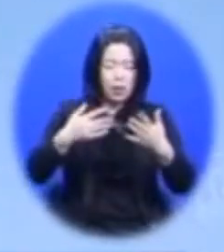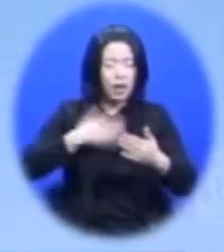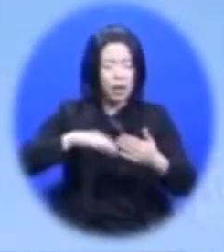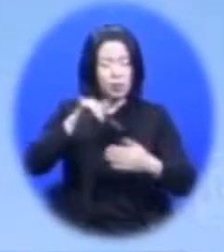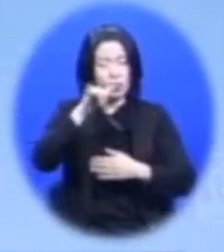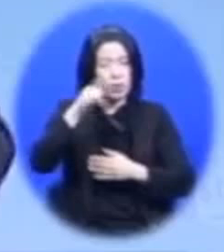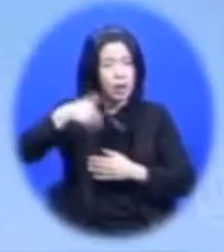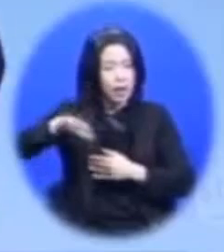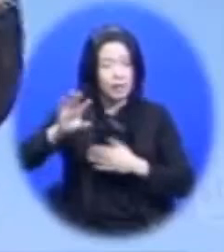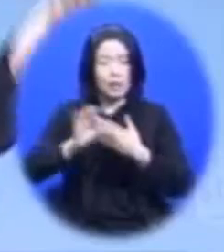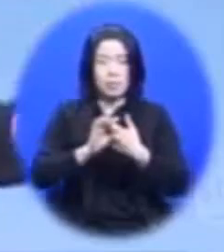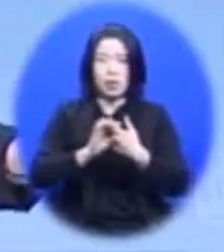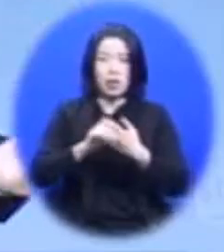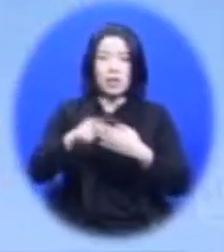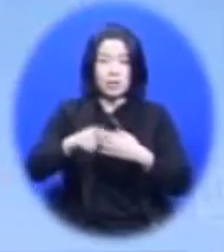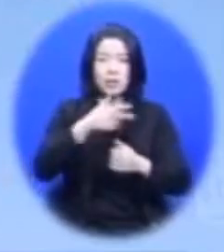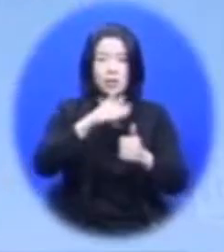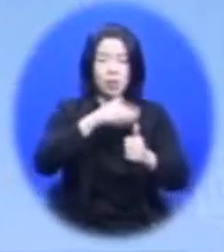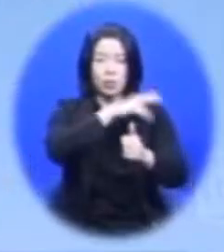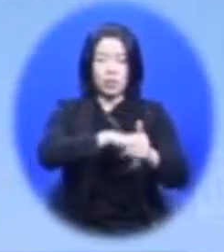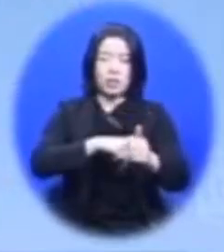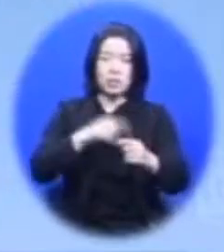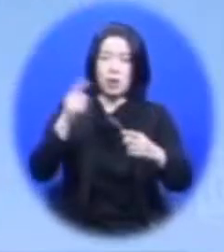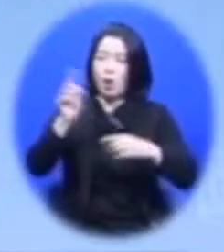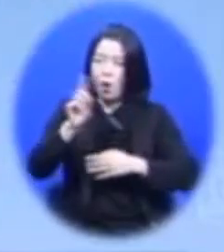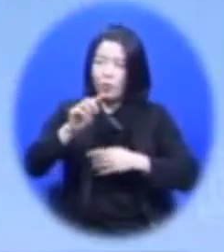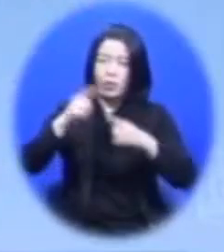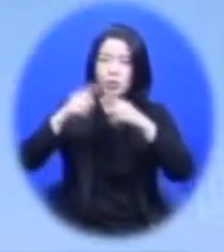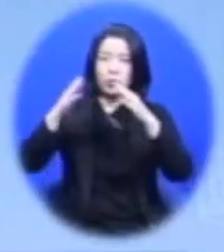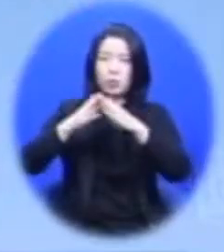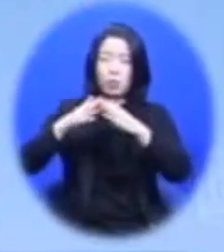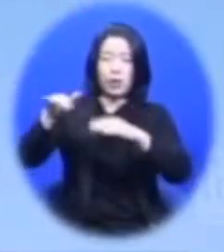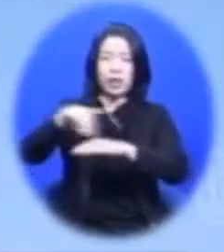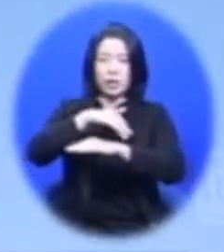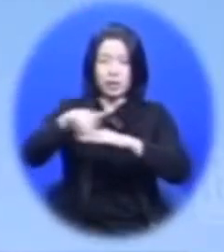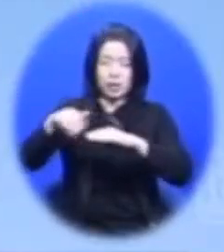그 권사님은 어느 교회에서나 다 환영을 받으셨을 거예요.